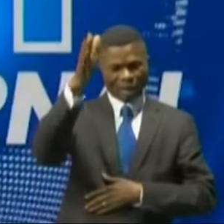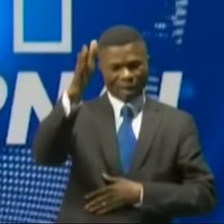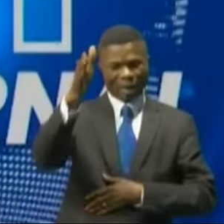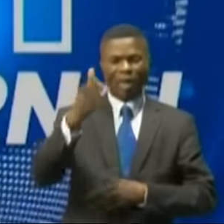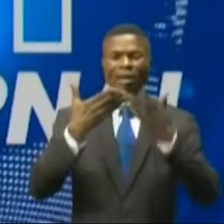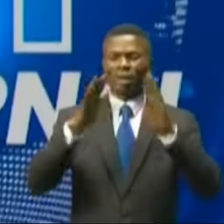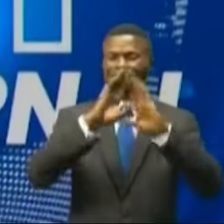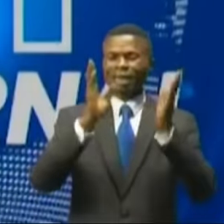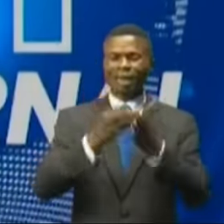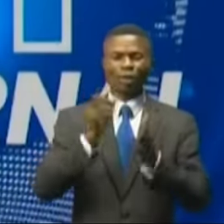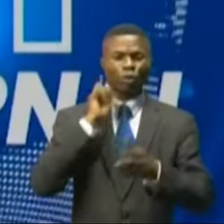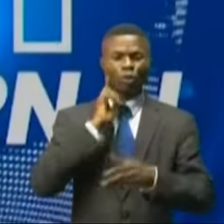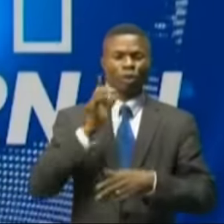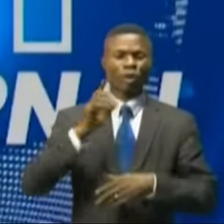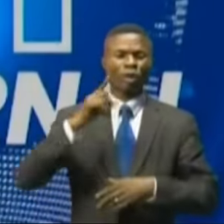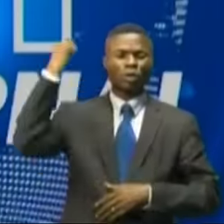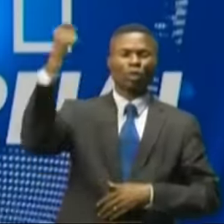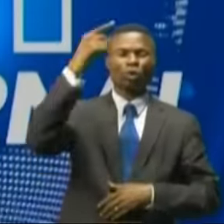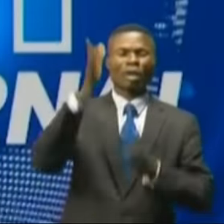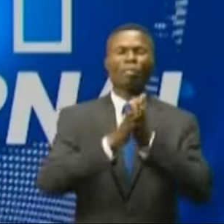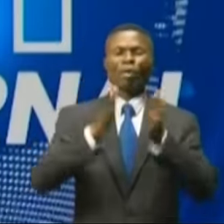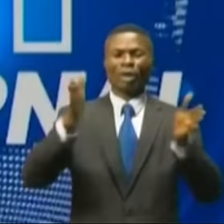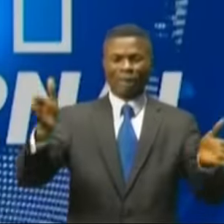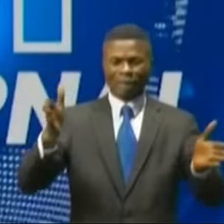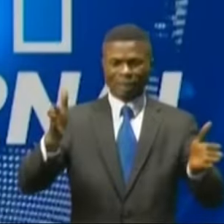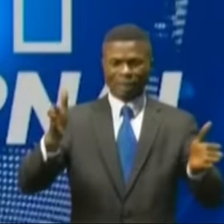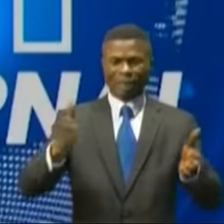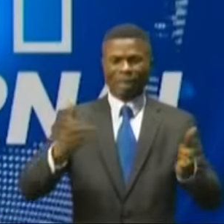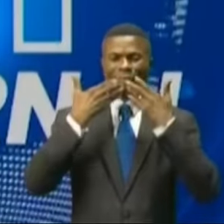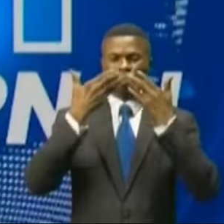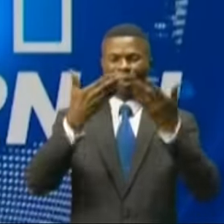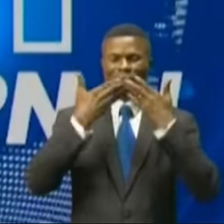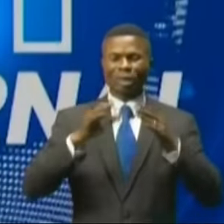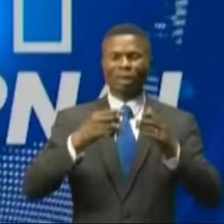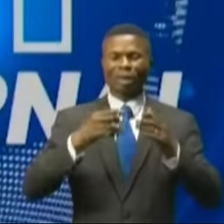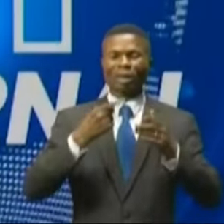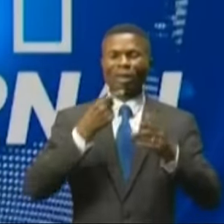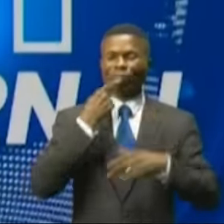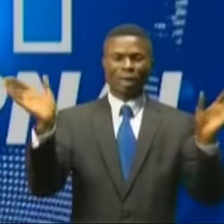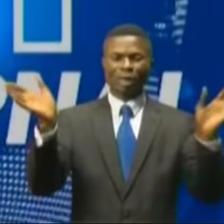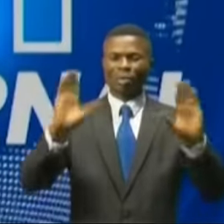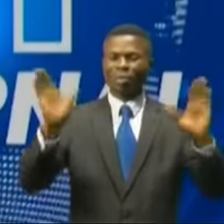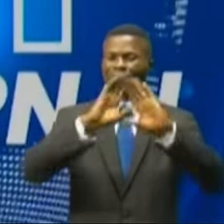suivrez notre prochaine édition du journal que présentera Boubou Anan Mokonzi. Bon